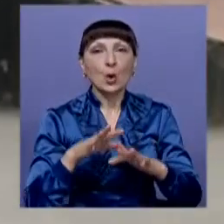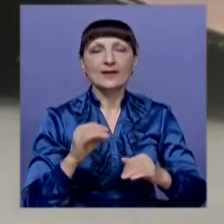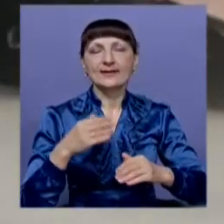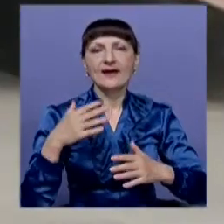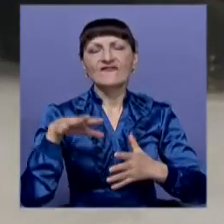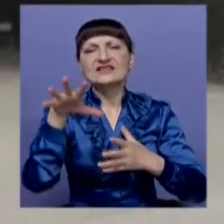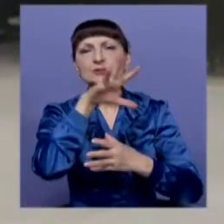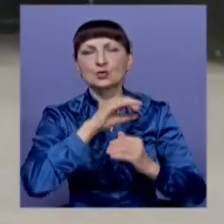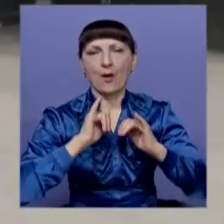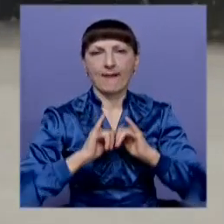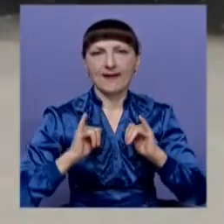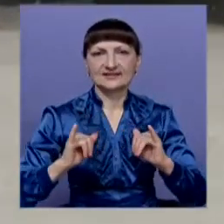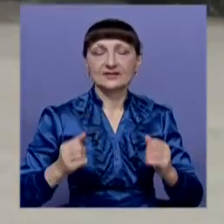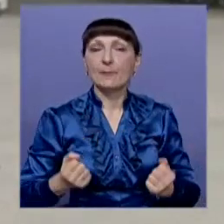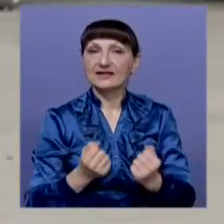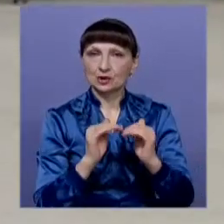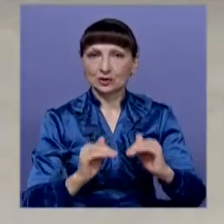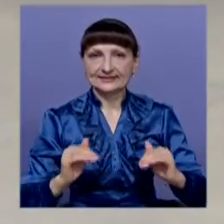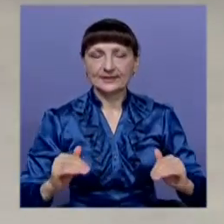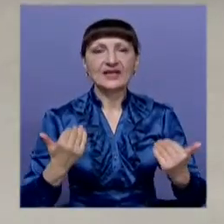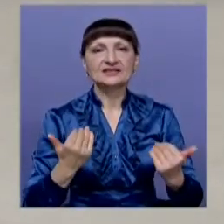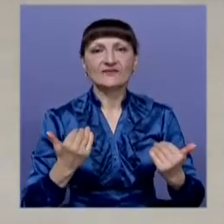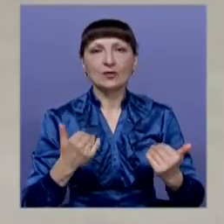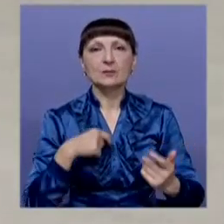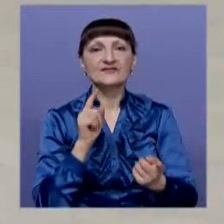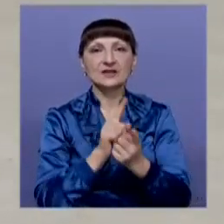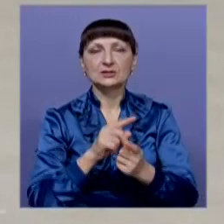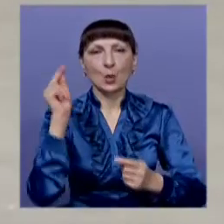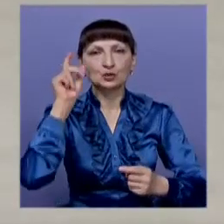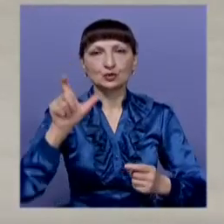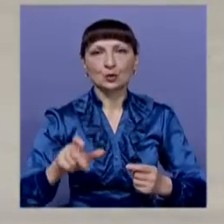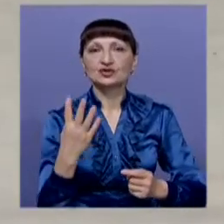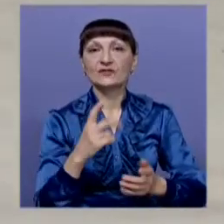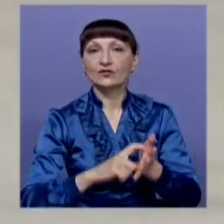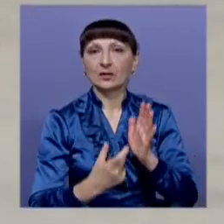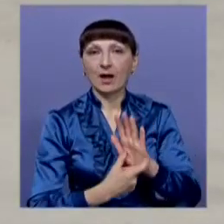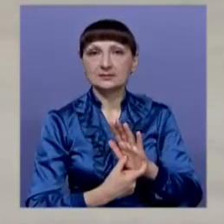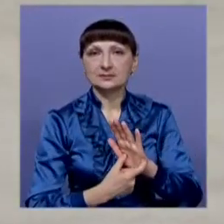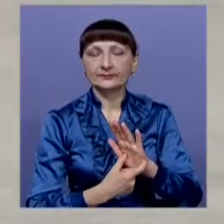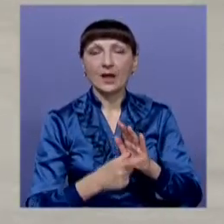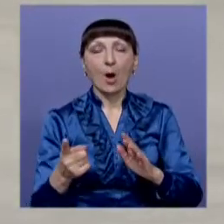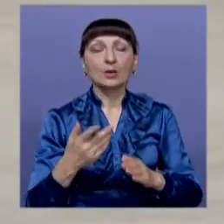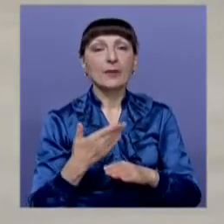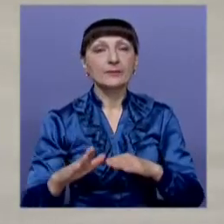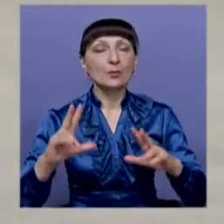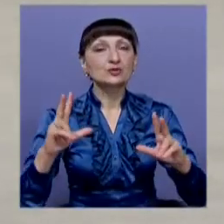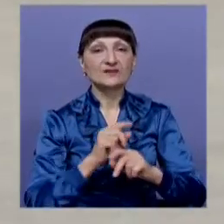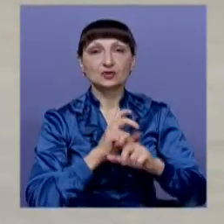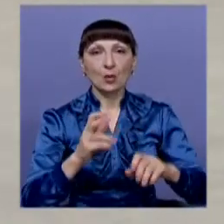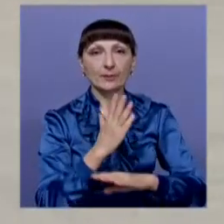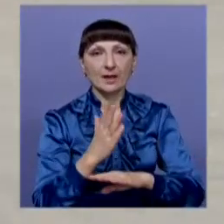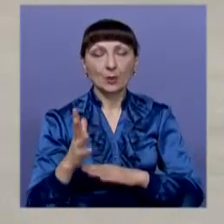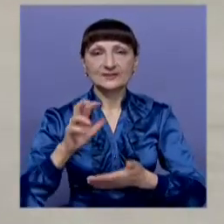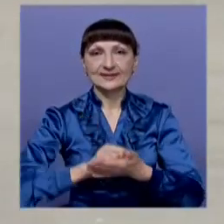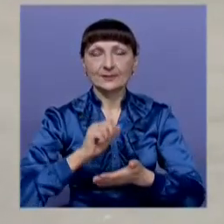всестороннее развитие и поддержка детей. Сегодня мы встретились с учеником 4 класса, который помимо успехов в школе